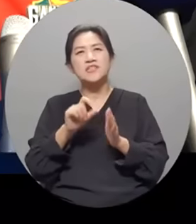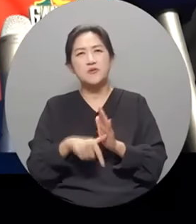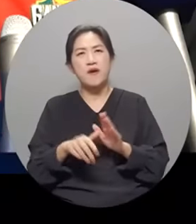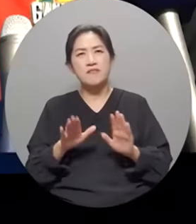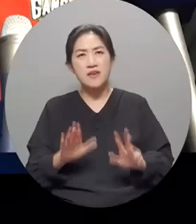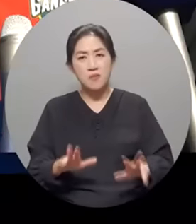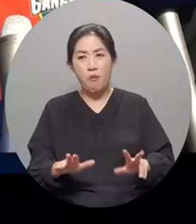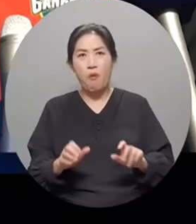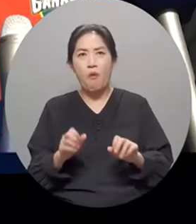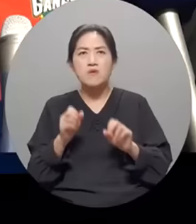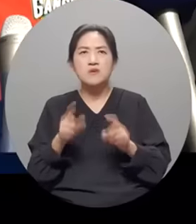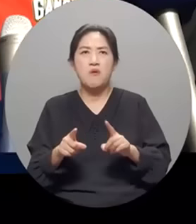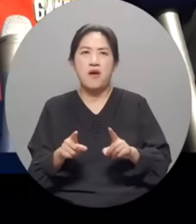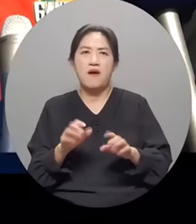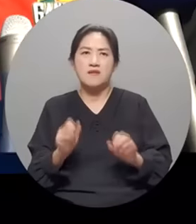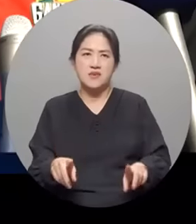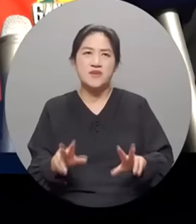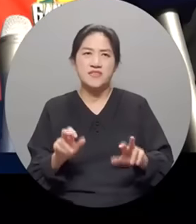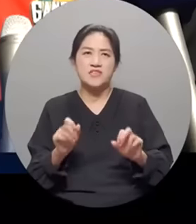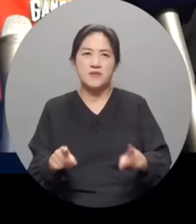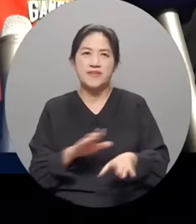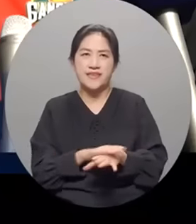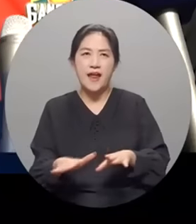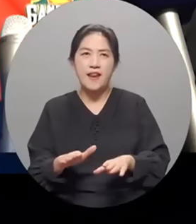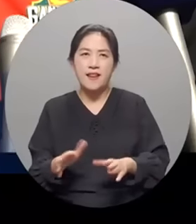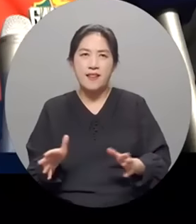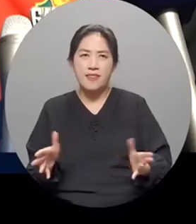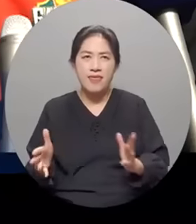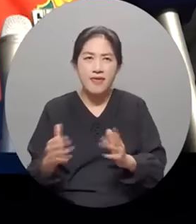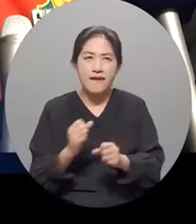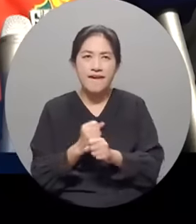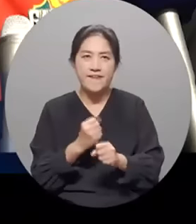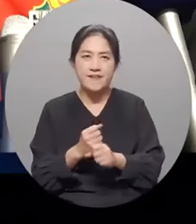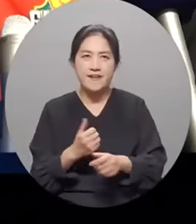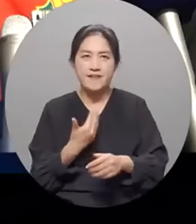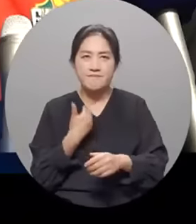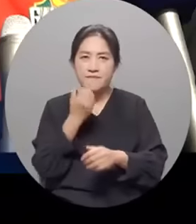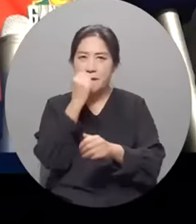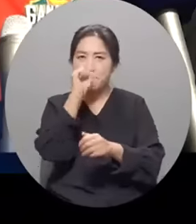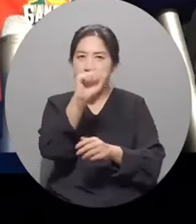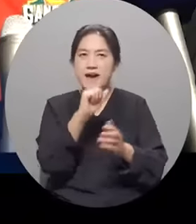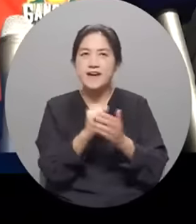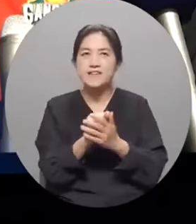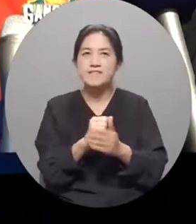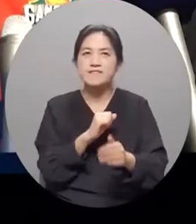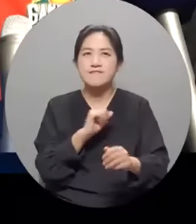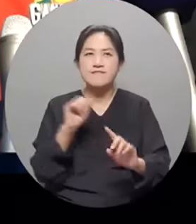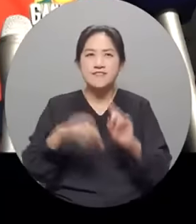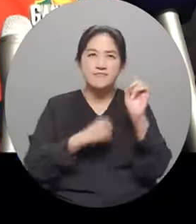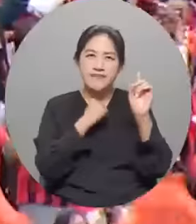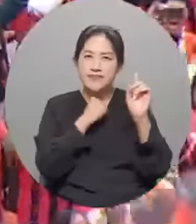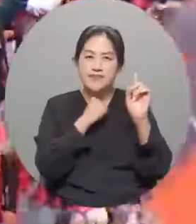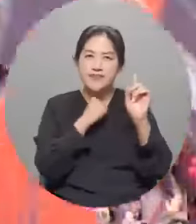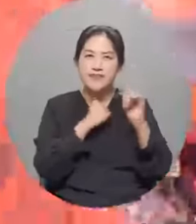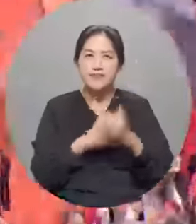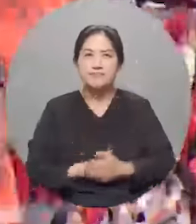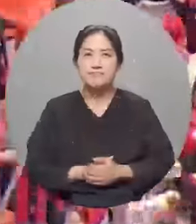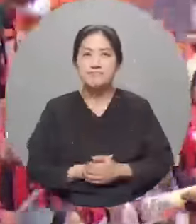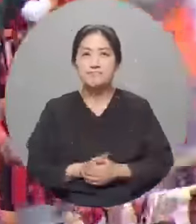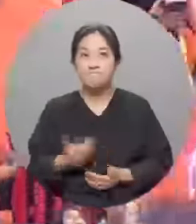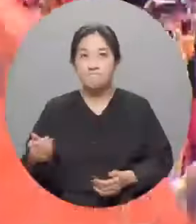오지 않는 기회니까 지금 이 기회를 잘 살려서 저희가 좀 한번 도전해보고 싶은 마음이 있는 것 같아요. 누가